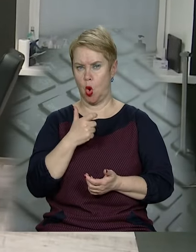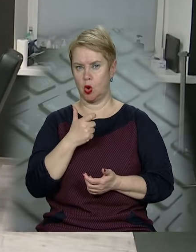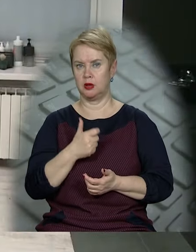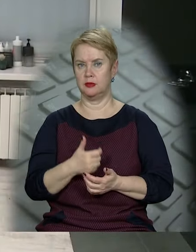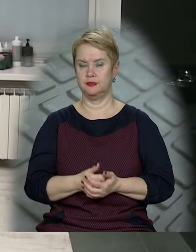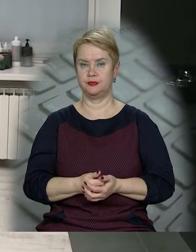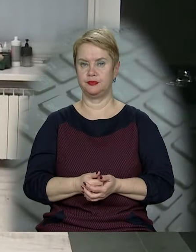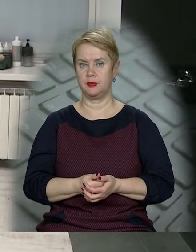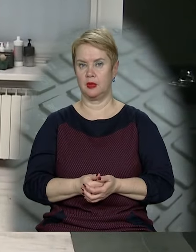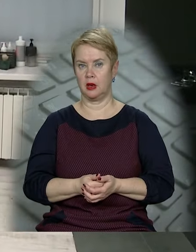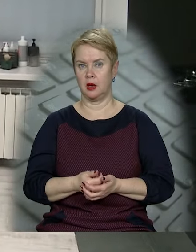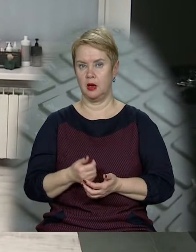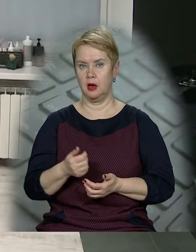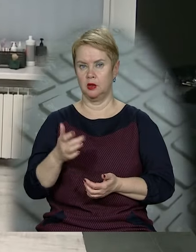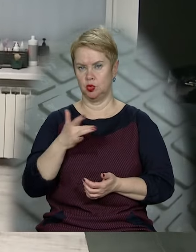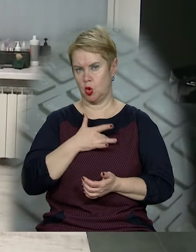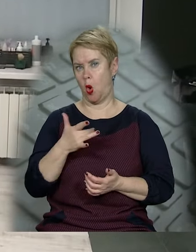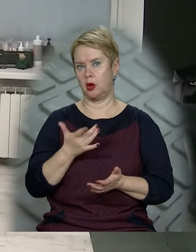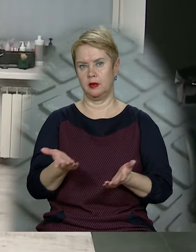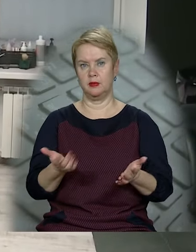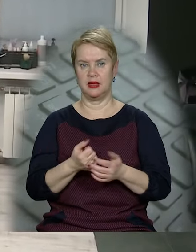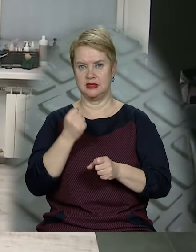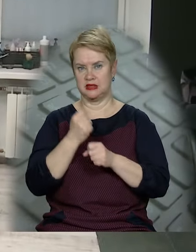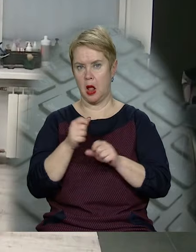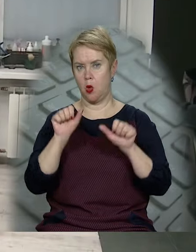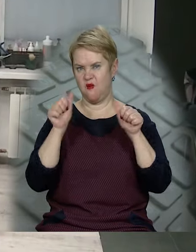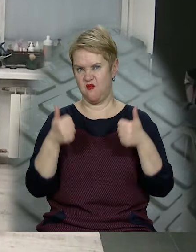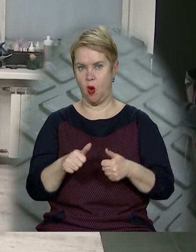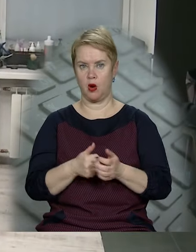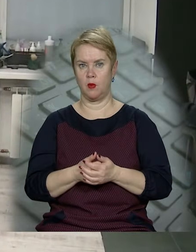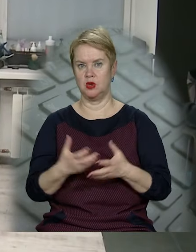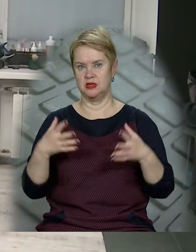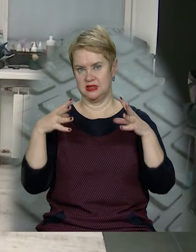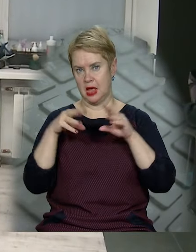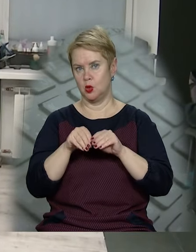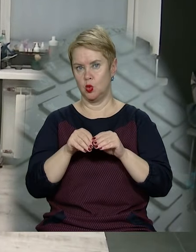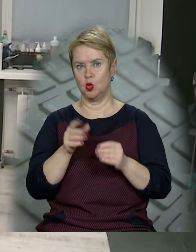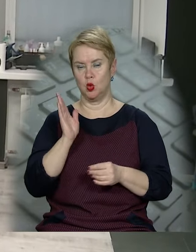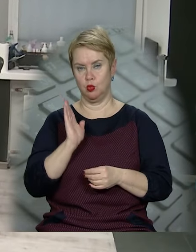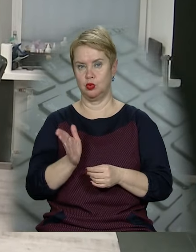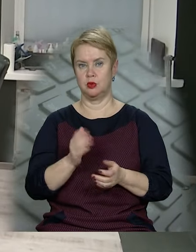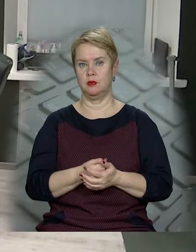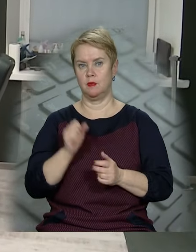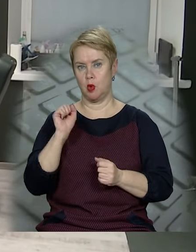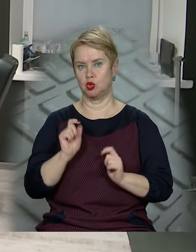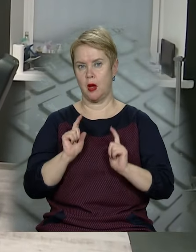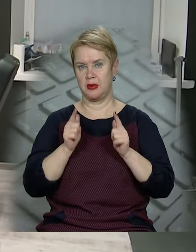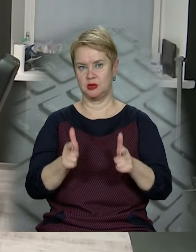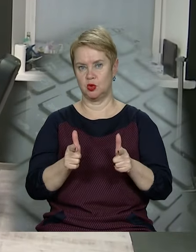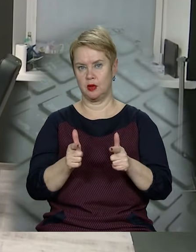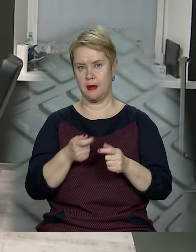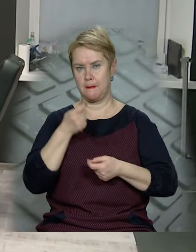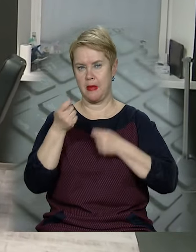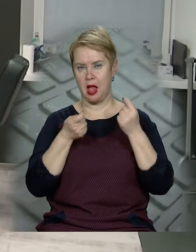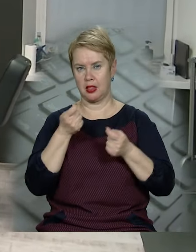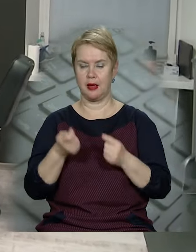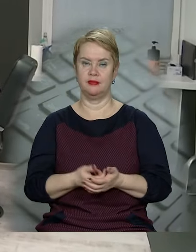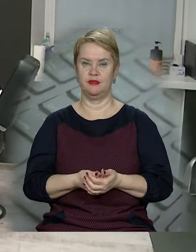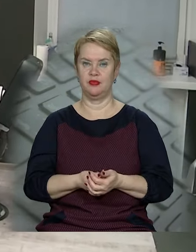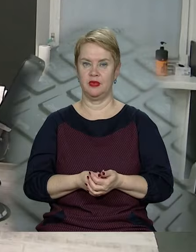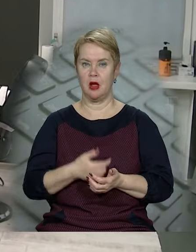строгий стиль. Ми зараз... Сделаю форму, соединю массу и, в принципе, можно приступать к мелким деталям,